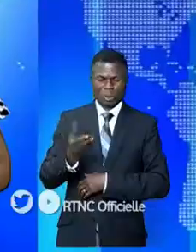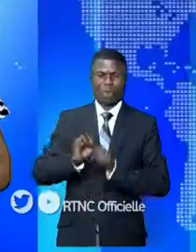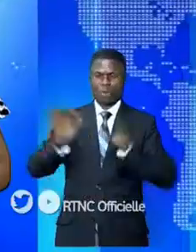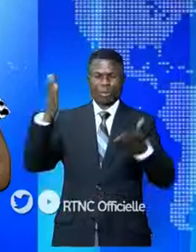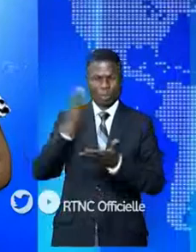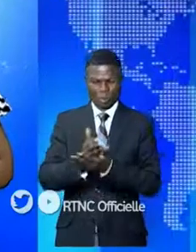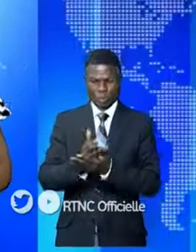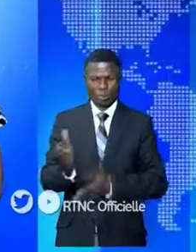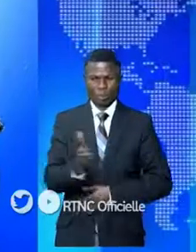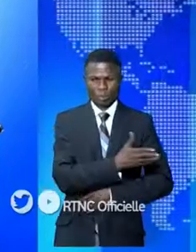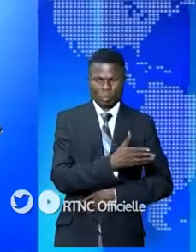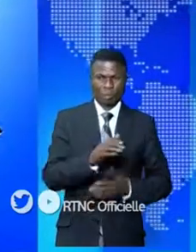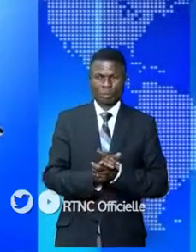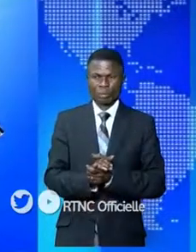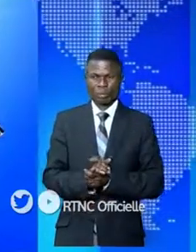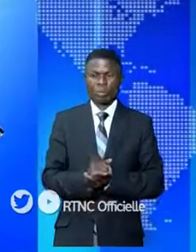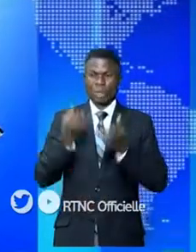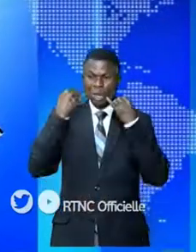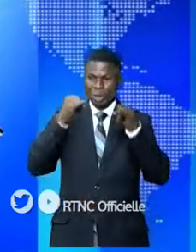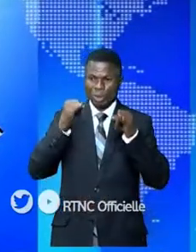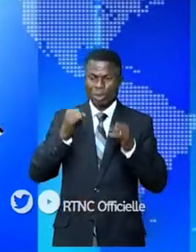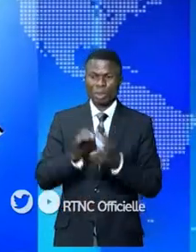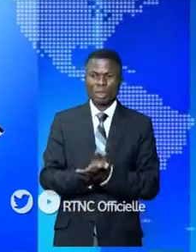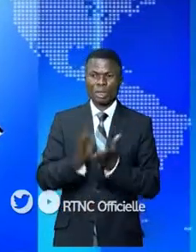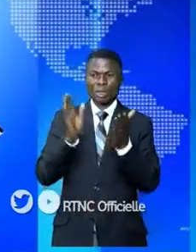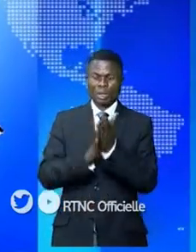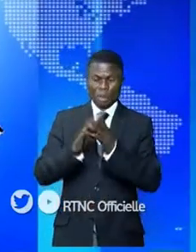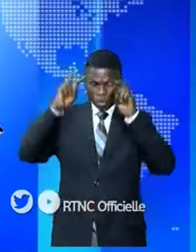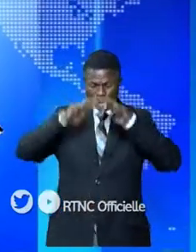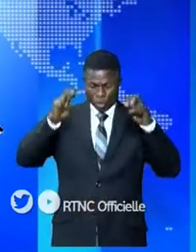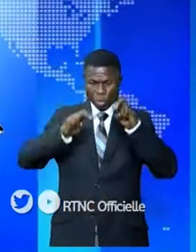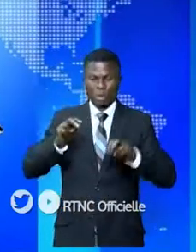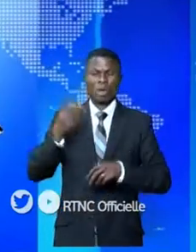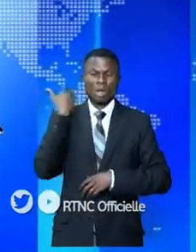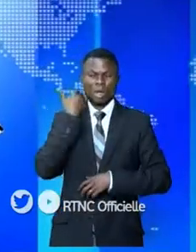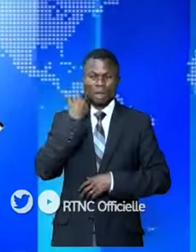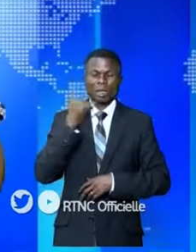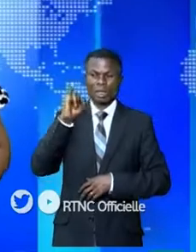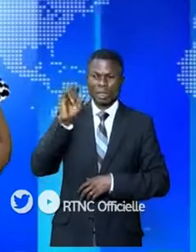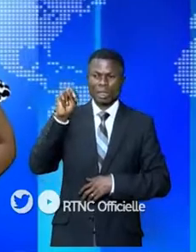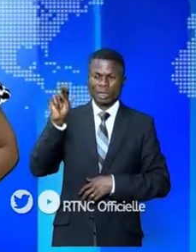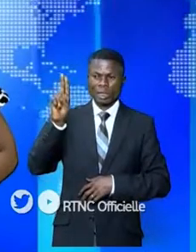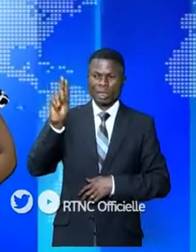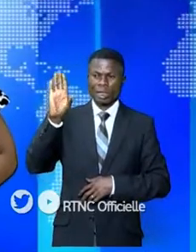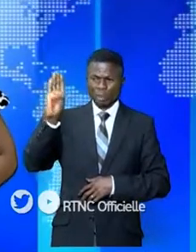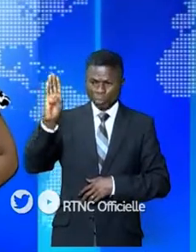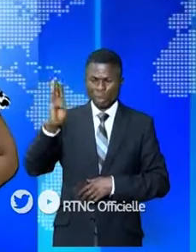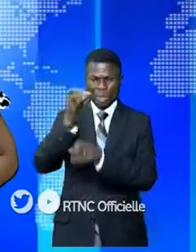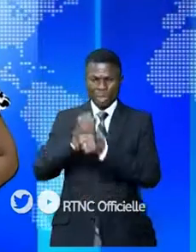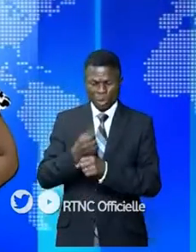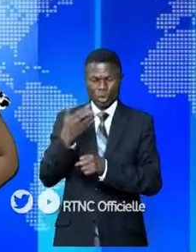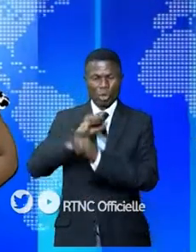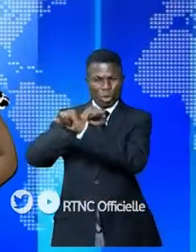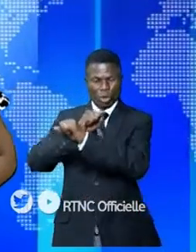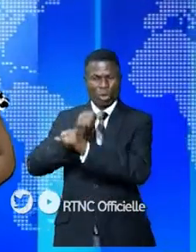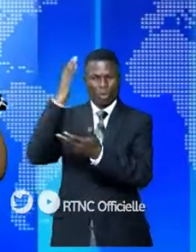contaminations. Constance Mananga nous informe que l'Institut national de recherche biomédicale INERB a également reçu des kits de protection